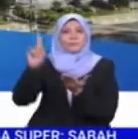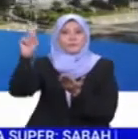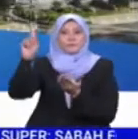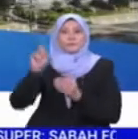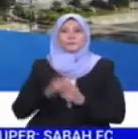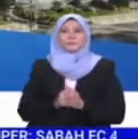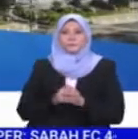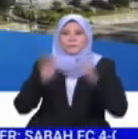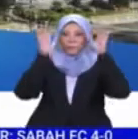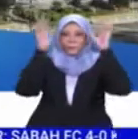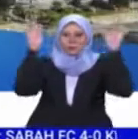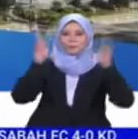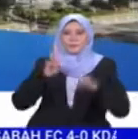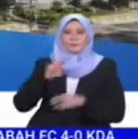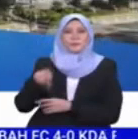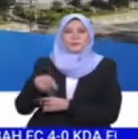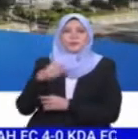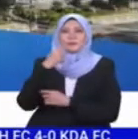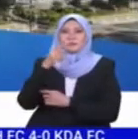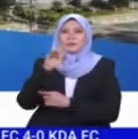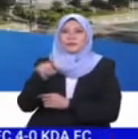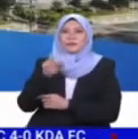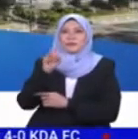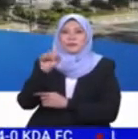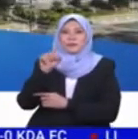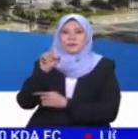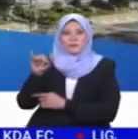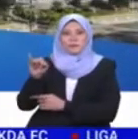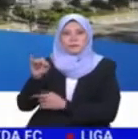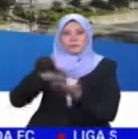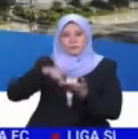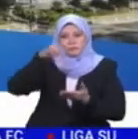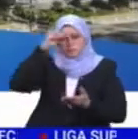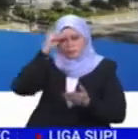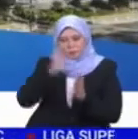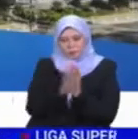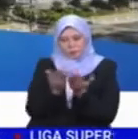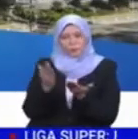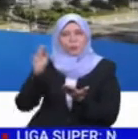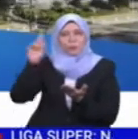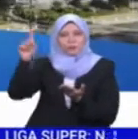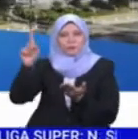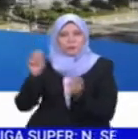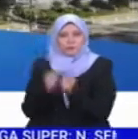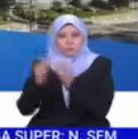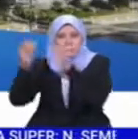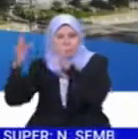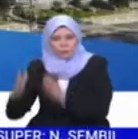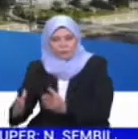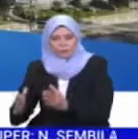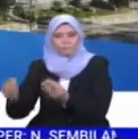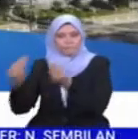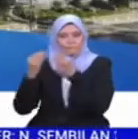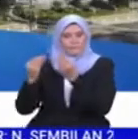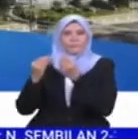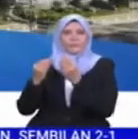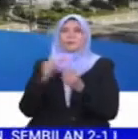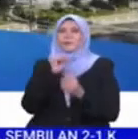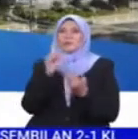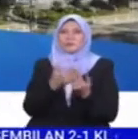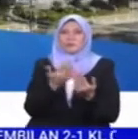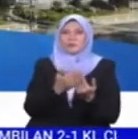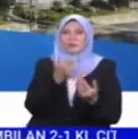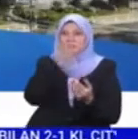Wilayah Persekutuan Ustaz Jamali Muhammad Adnan, mempelajari Al-Quran secara bersanad bukanlah suatu perkara yang mudah